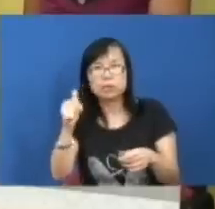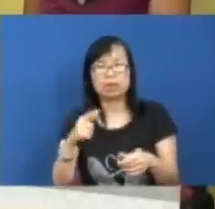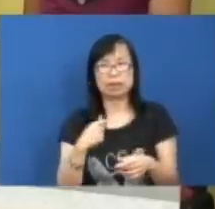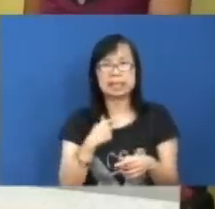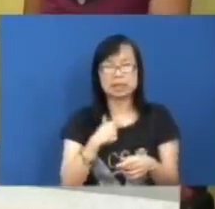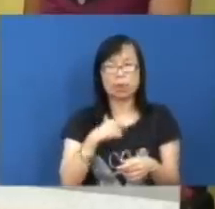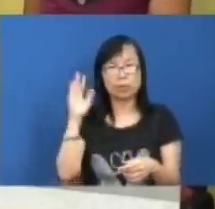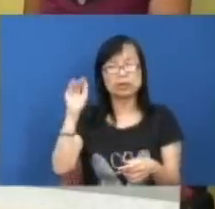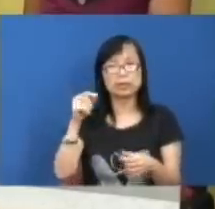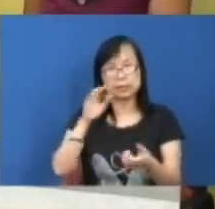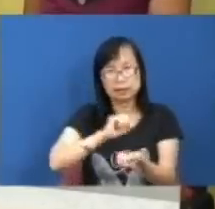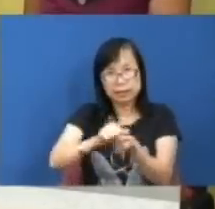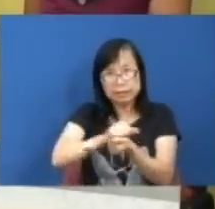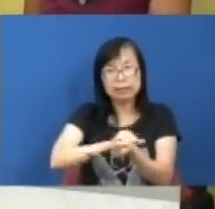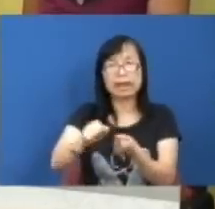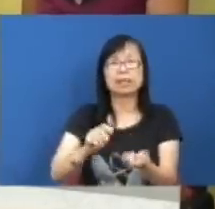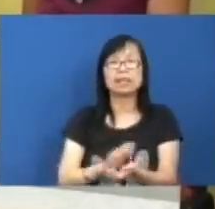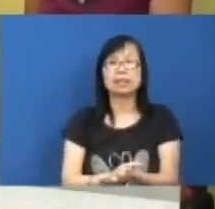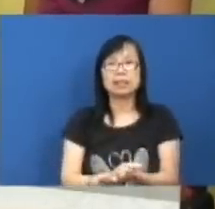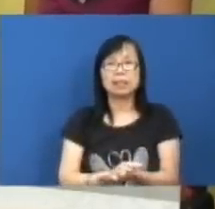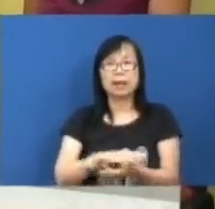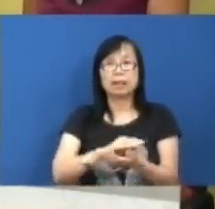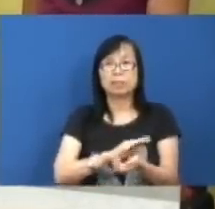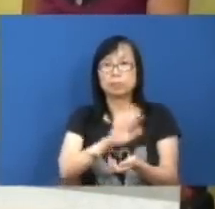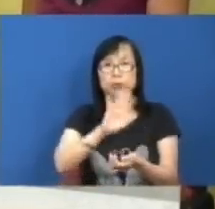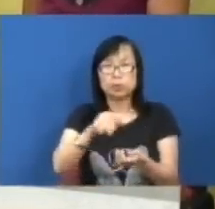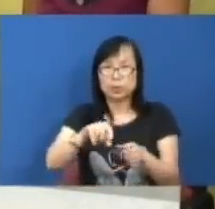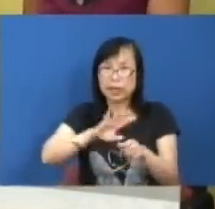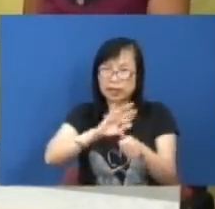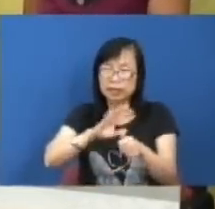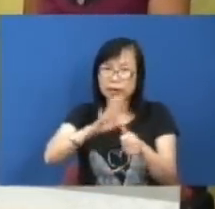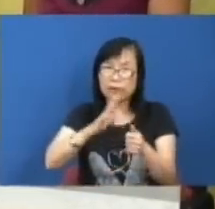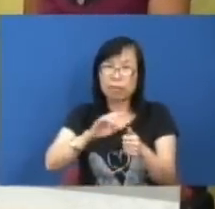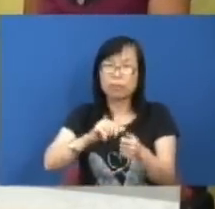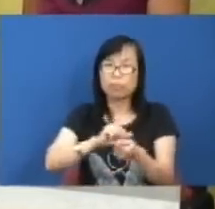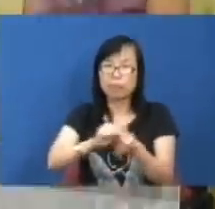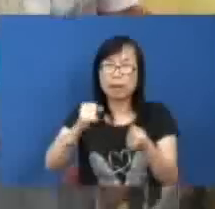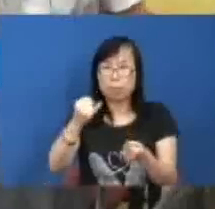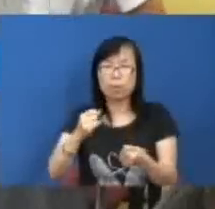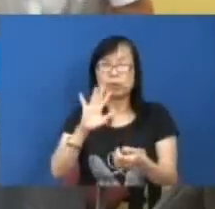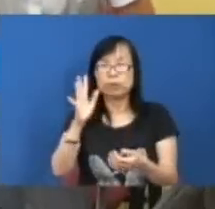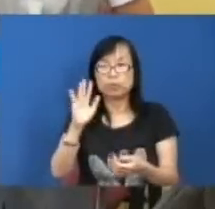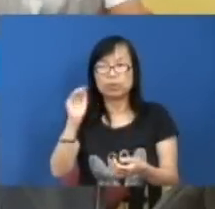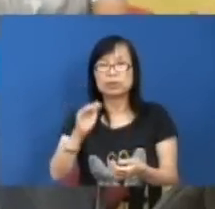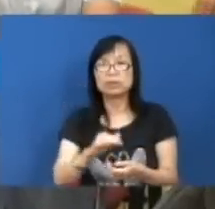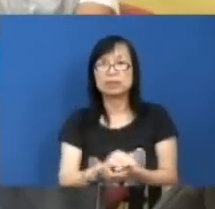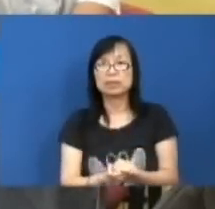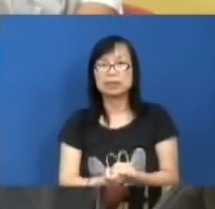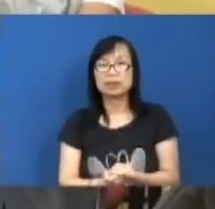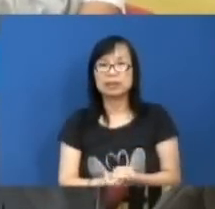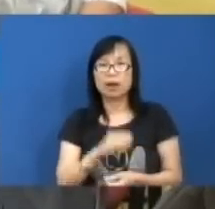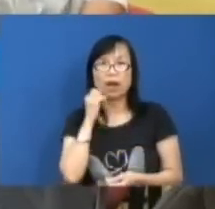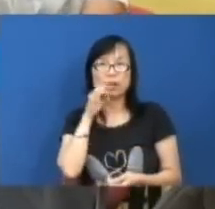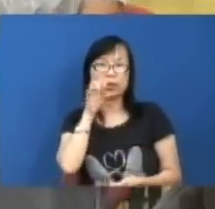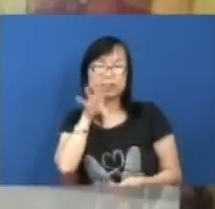洗，同埋係可以抹得而唔損嗰個油漆。咁當然用個清洗嗰、那個、 清洗嘅方法係點樣 咧？啊，都建